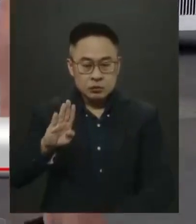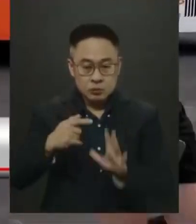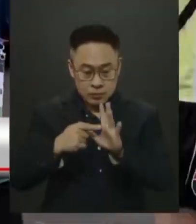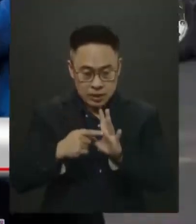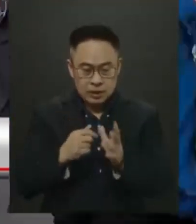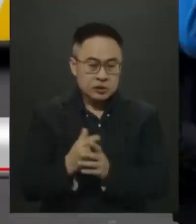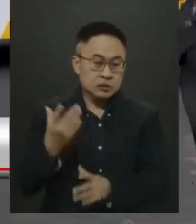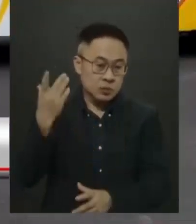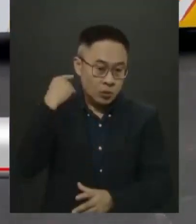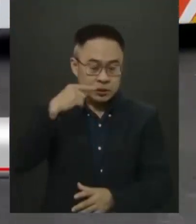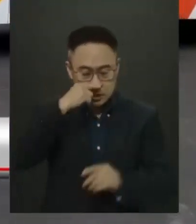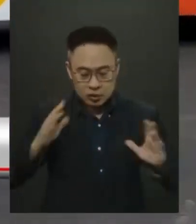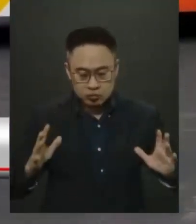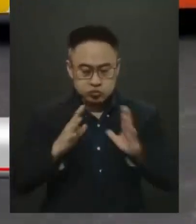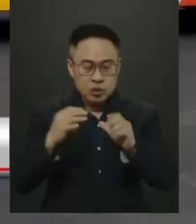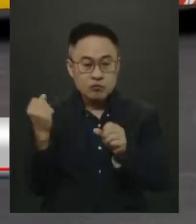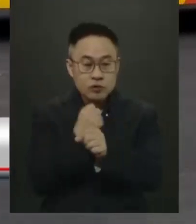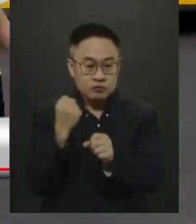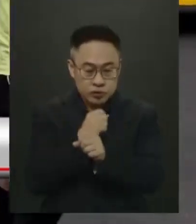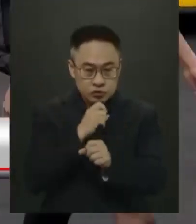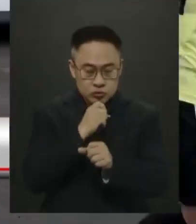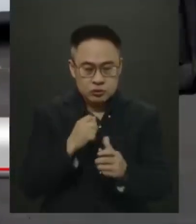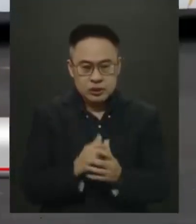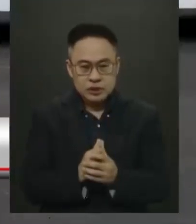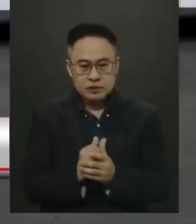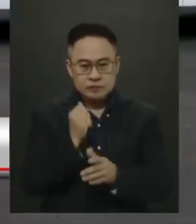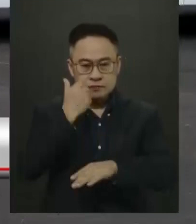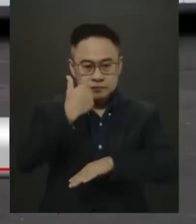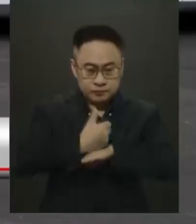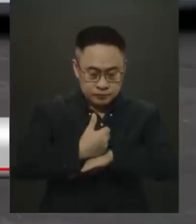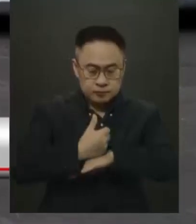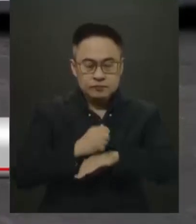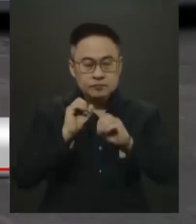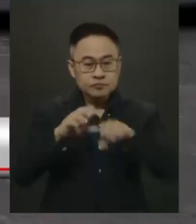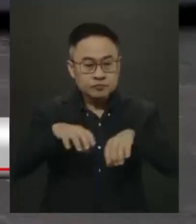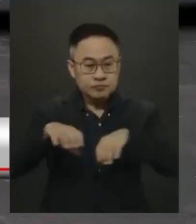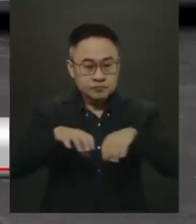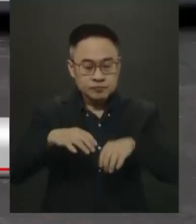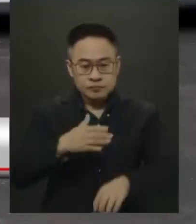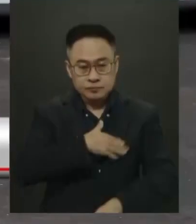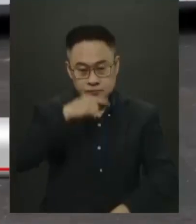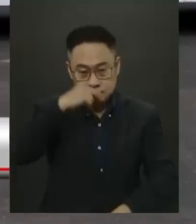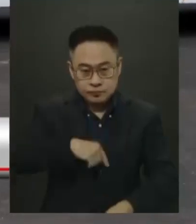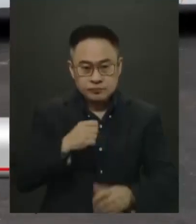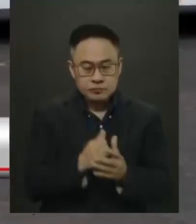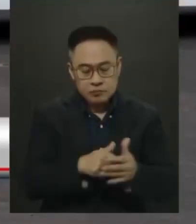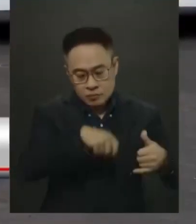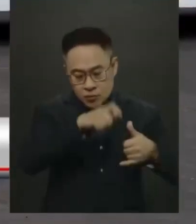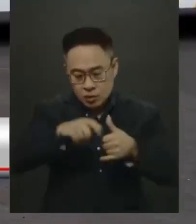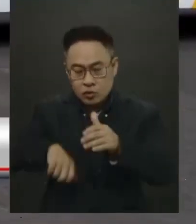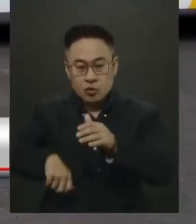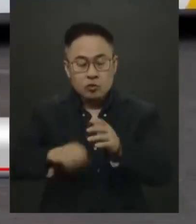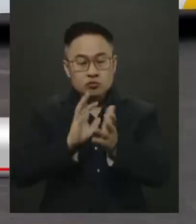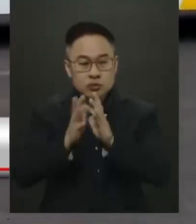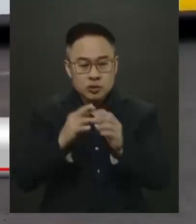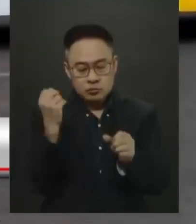นาม IMRM บูคารานะครับโดยโค้ชมิเกลโรดิโก้ครับเฮดโค้ชของฟุตซอลทีมชาติไทยครับก็นำลูกทีมกลับมาลงสน